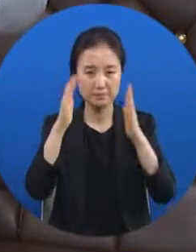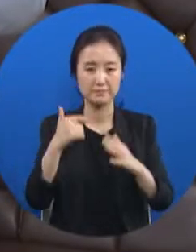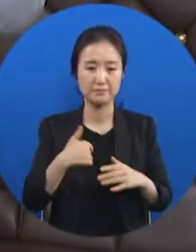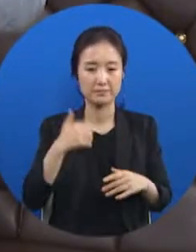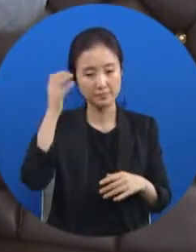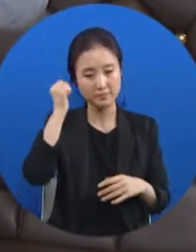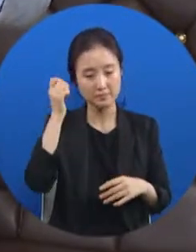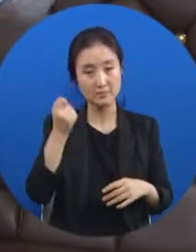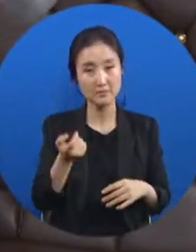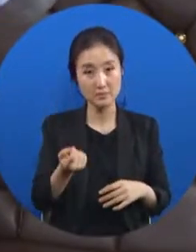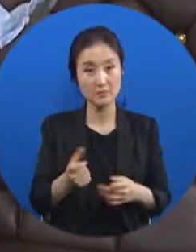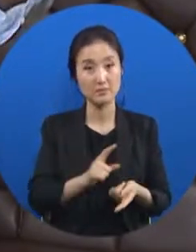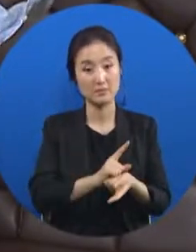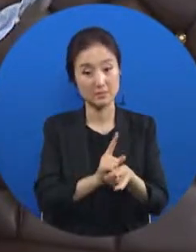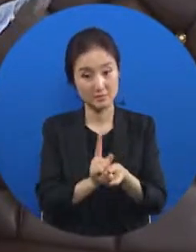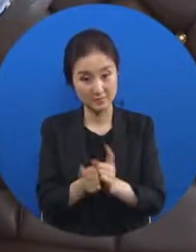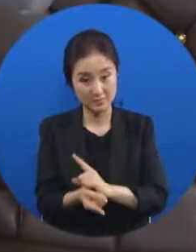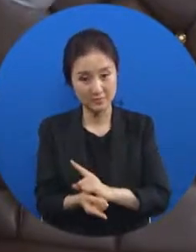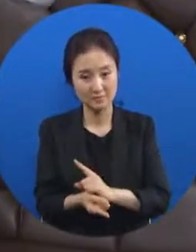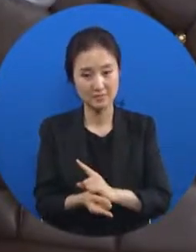덜하고 많이